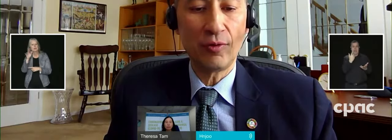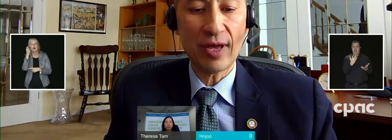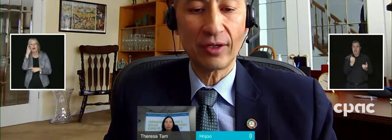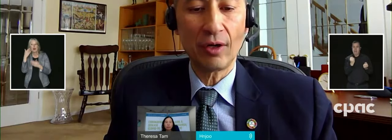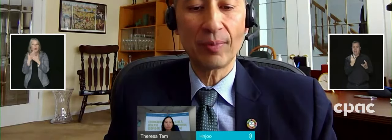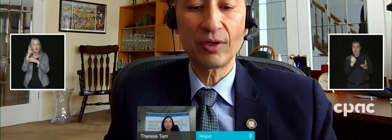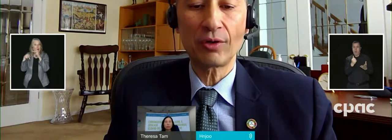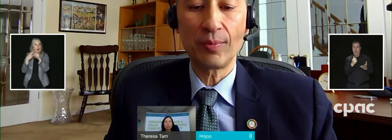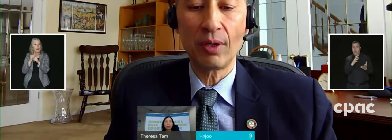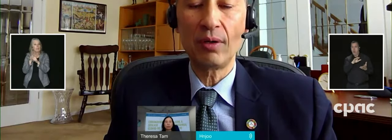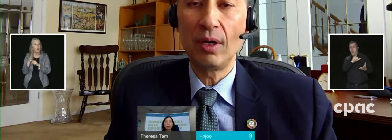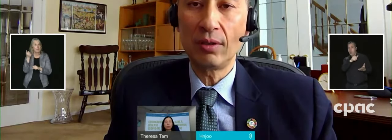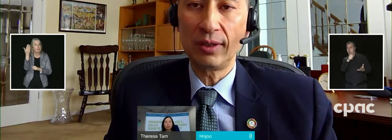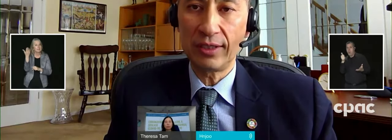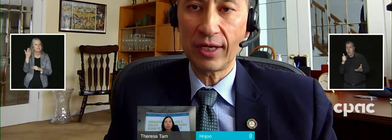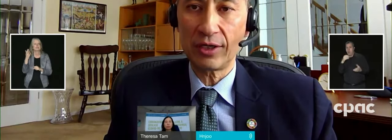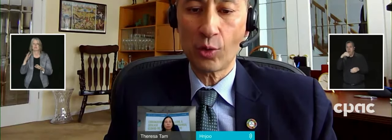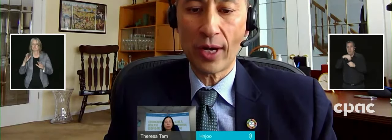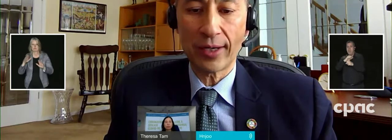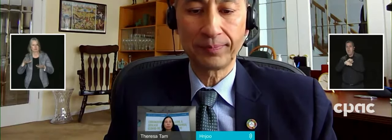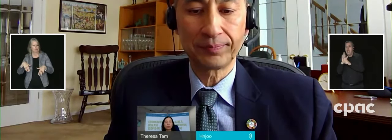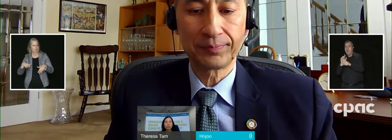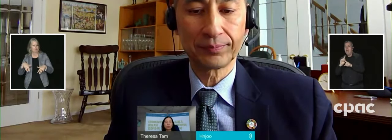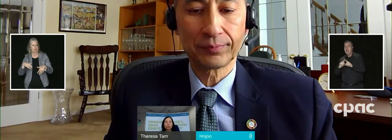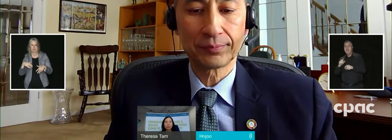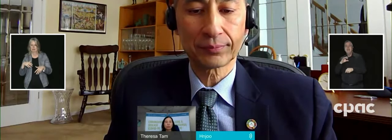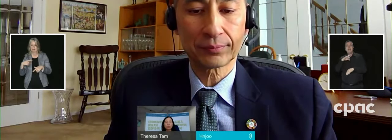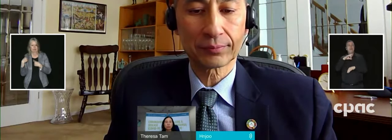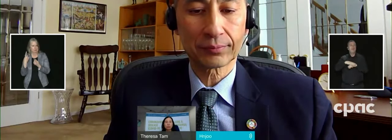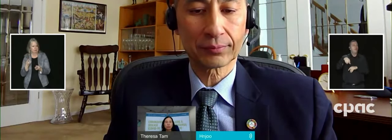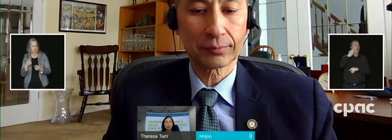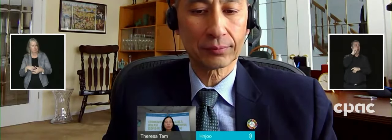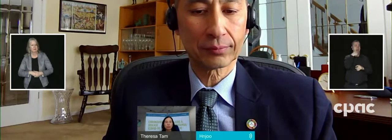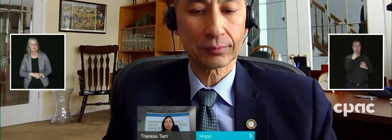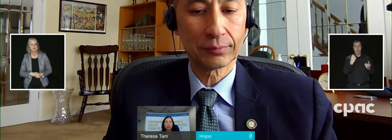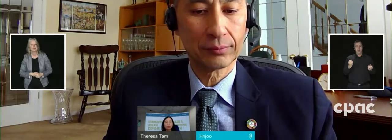de nouveaux variants préoccupants dans les territoires.